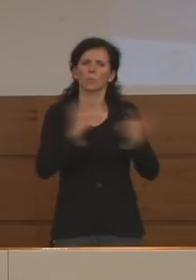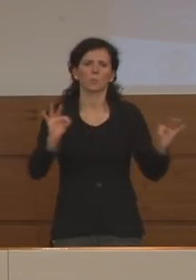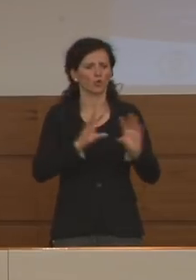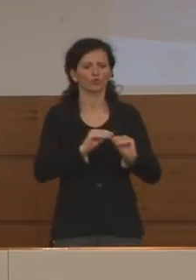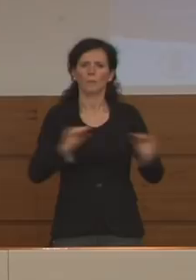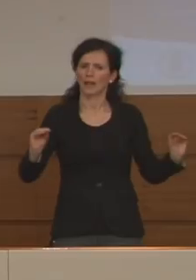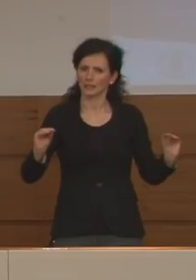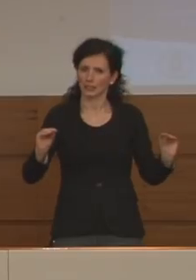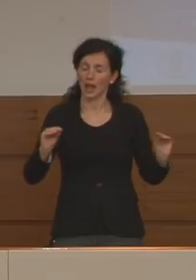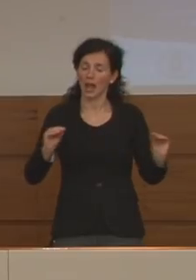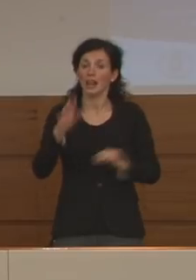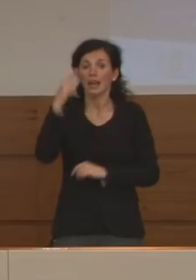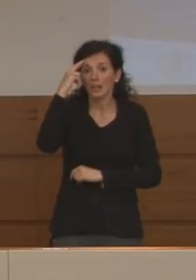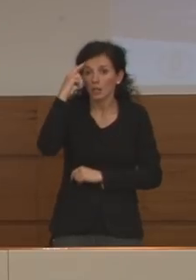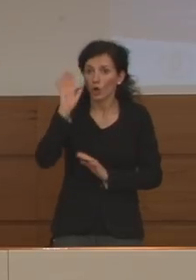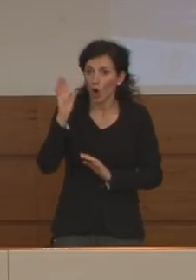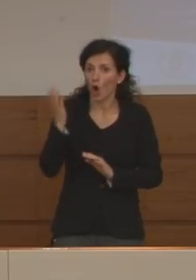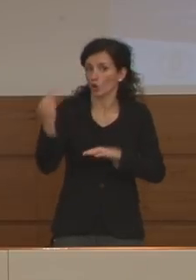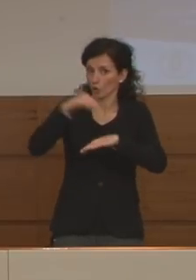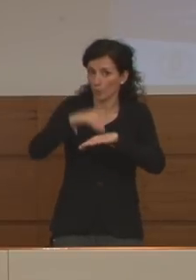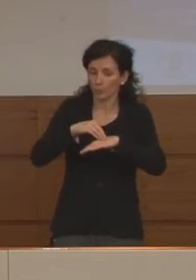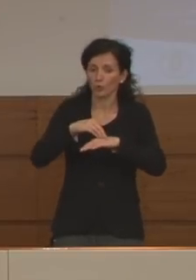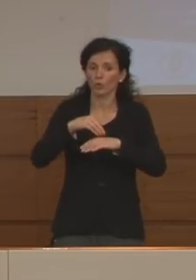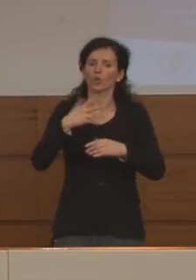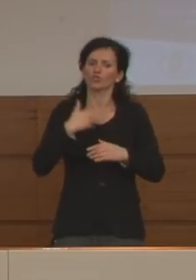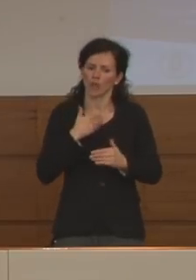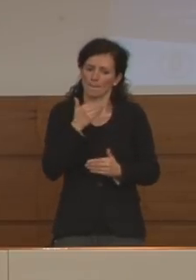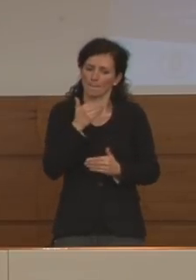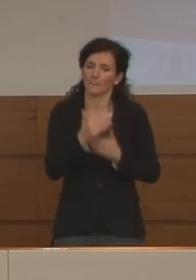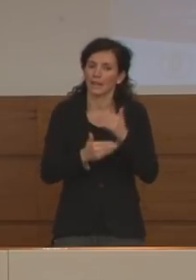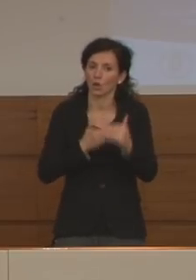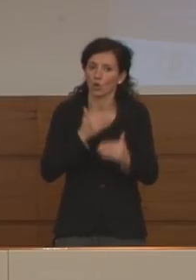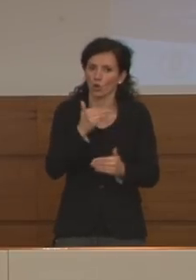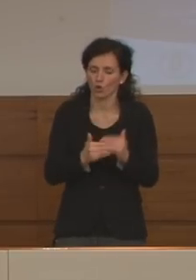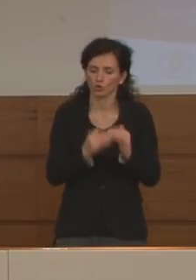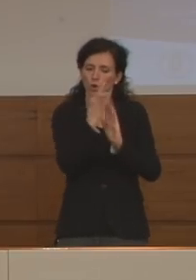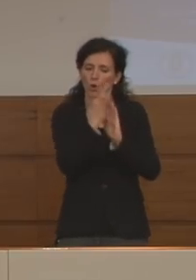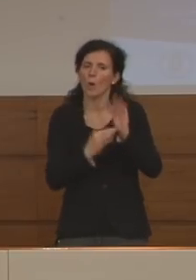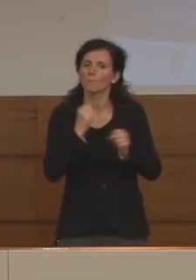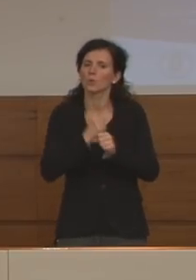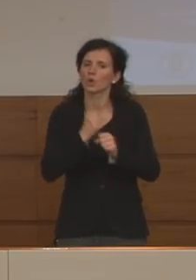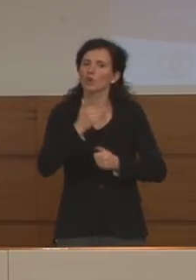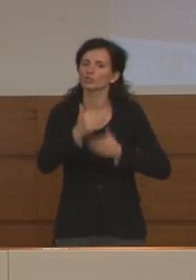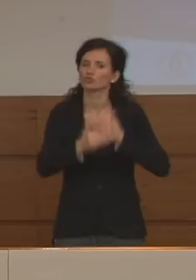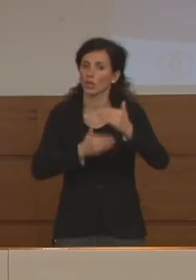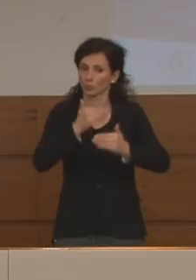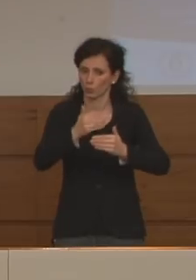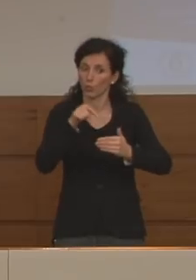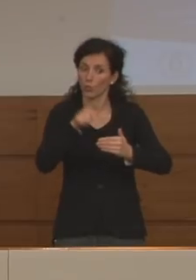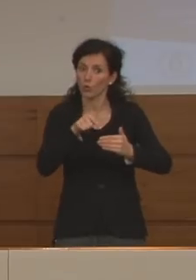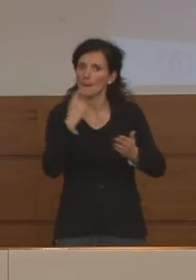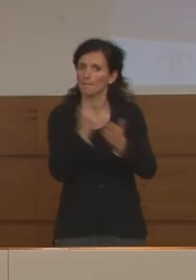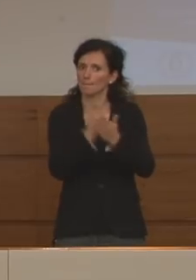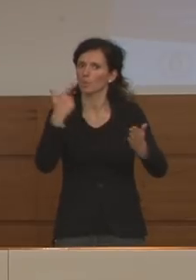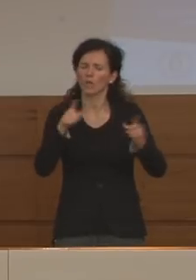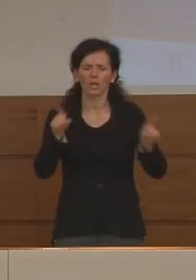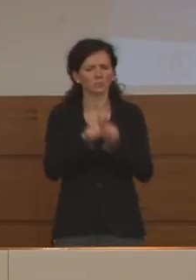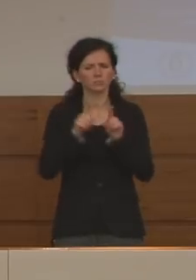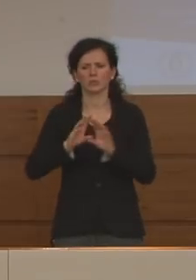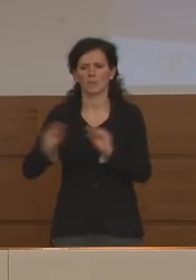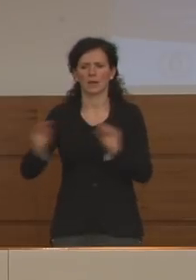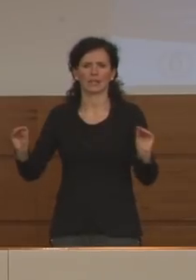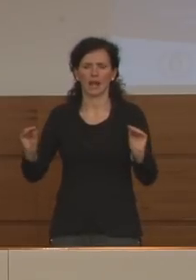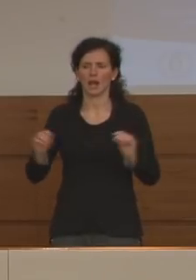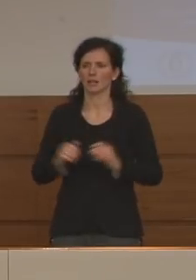ricordo che i percorsi e le procedure sono forse non dico più importanti ma importanti tanto quanto i dispositivi